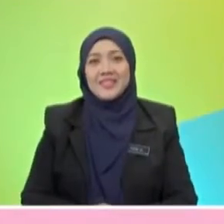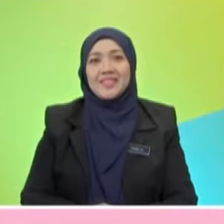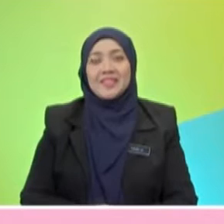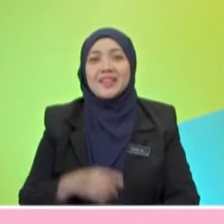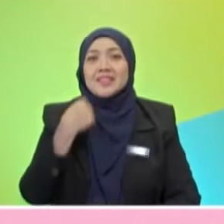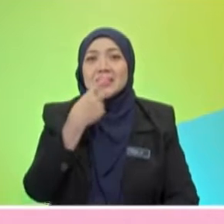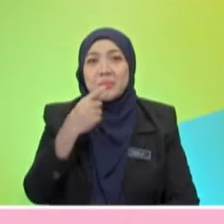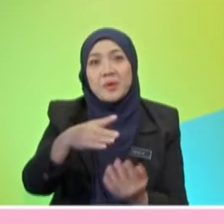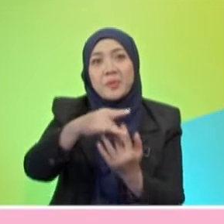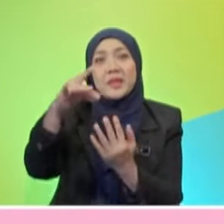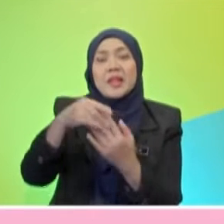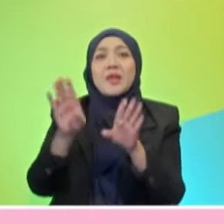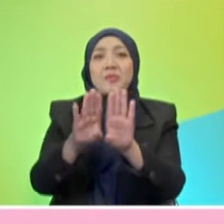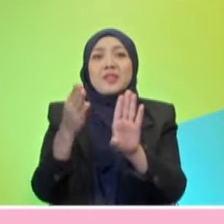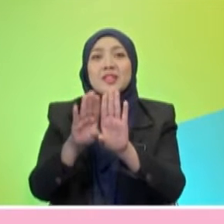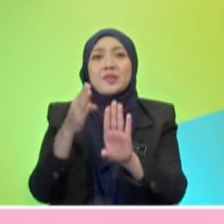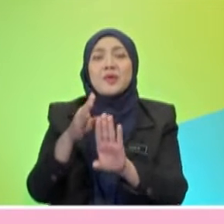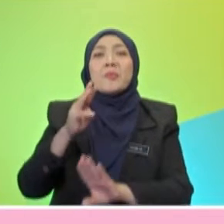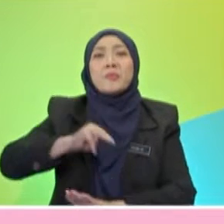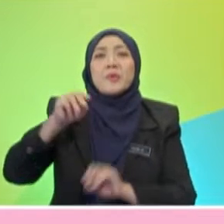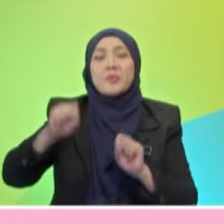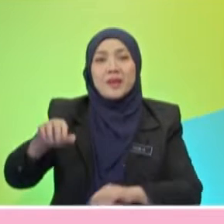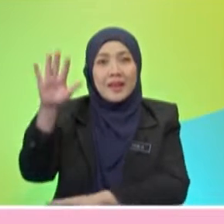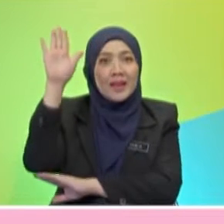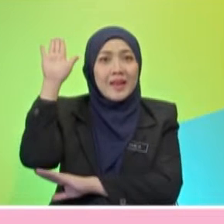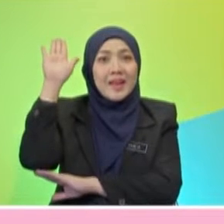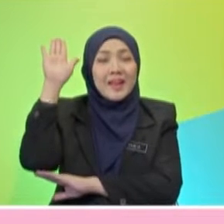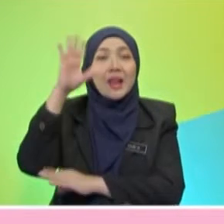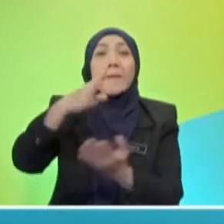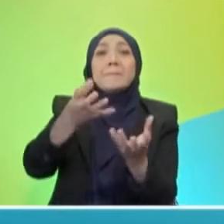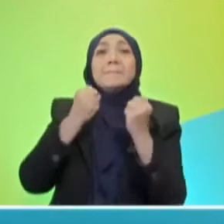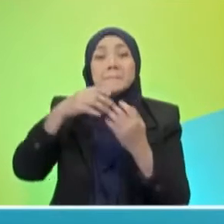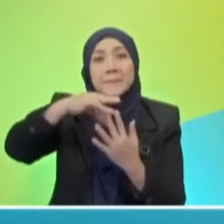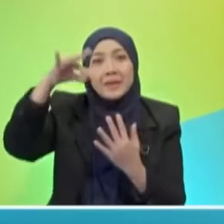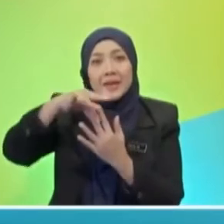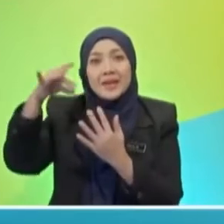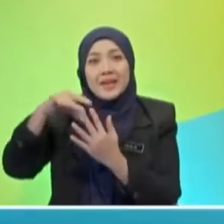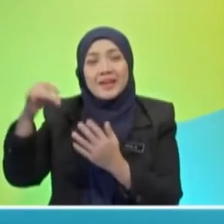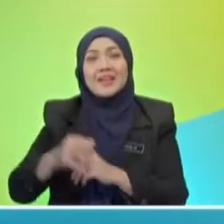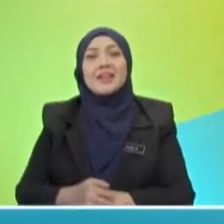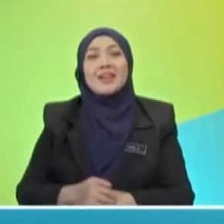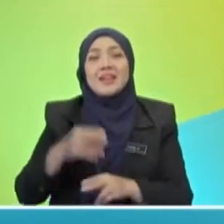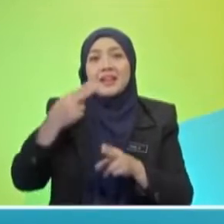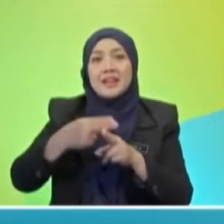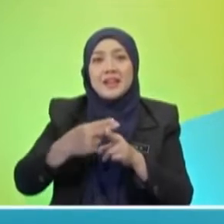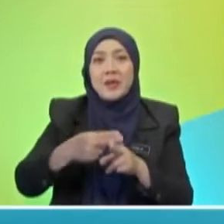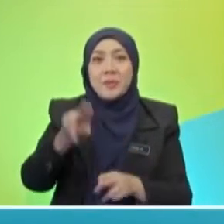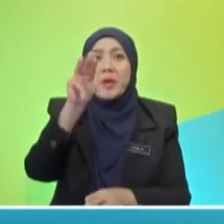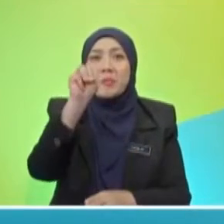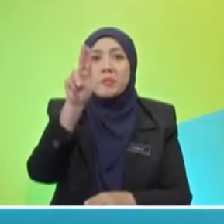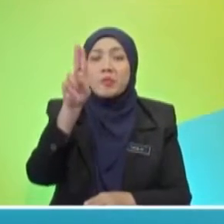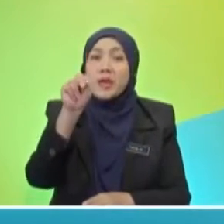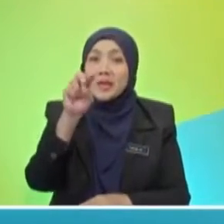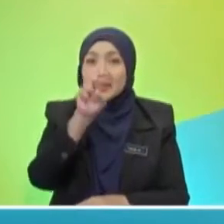nak pilih pintu? Angkat tangan. Angkat tangan. Kak Mira, siapa yang paling awal tu? Munzir nampaknya cikgu. Munzir. Kita lihat